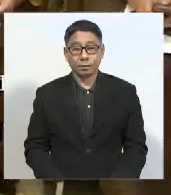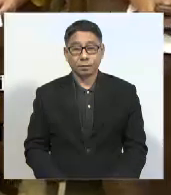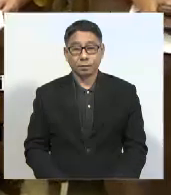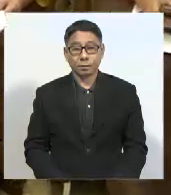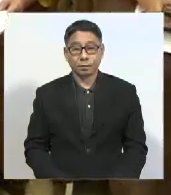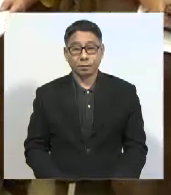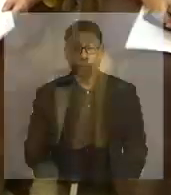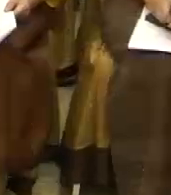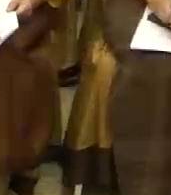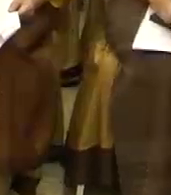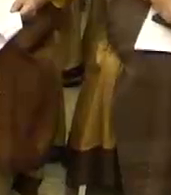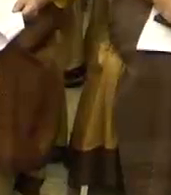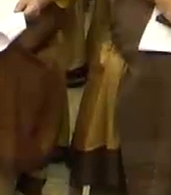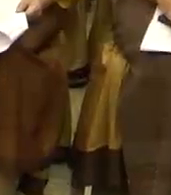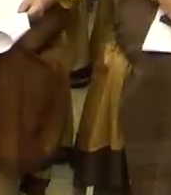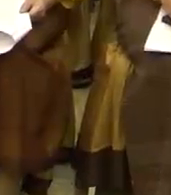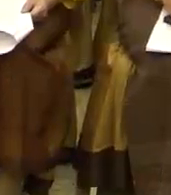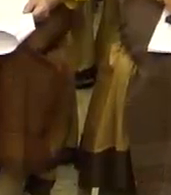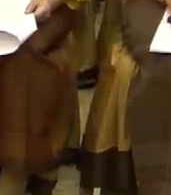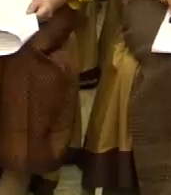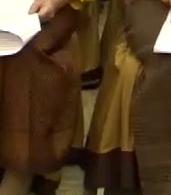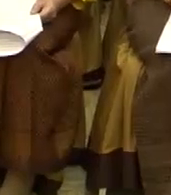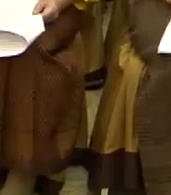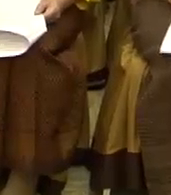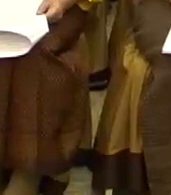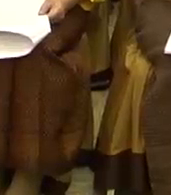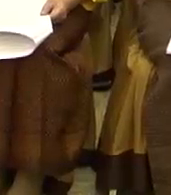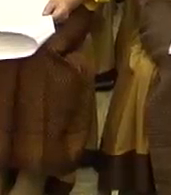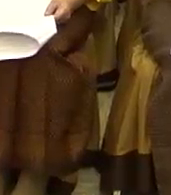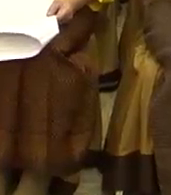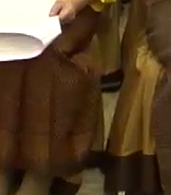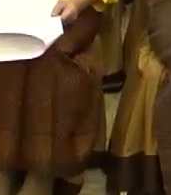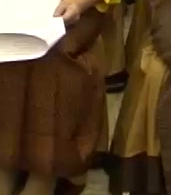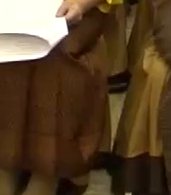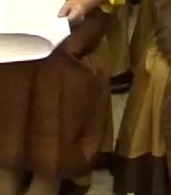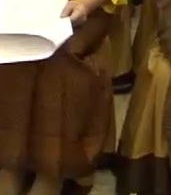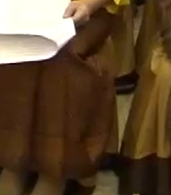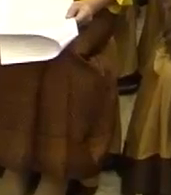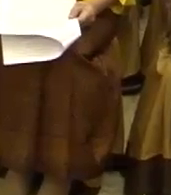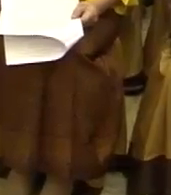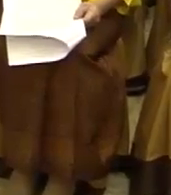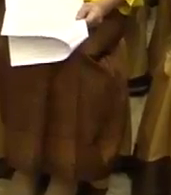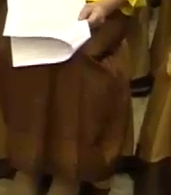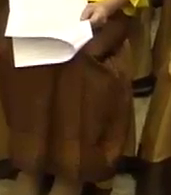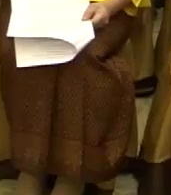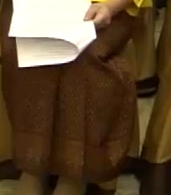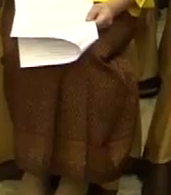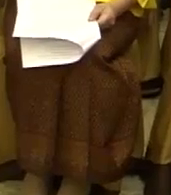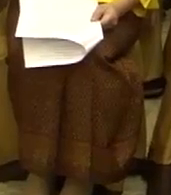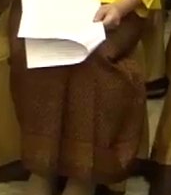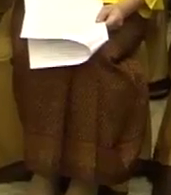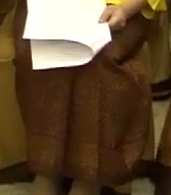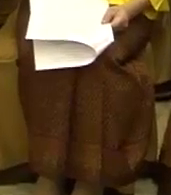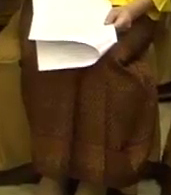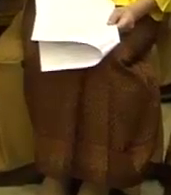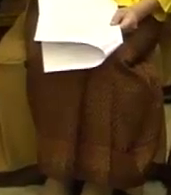y caracterizada por la diversidad, Tailandia reconoce desde hace tiempo la importancia de construir